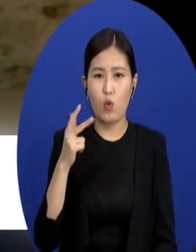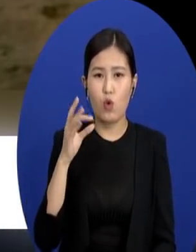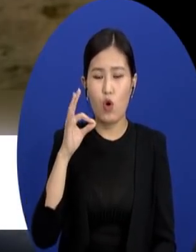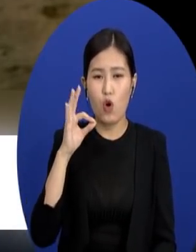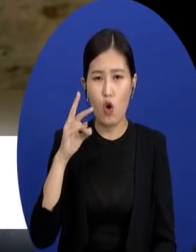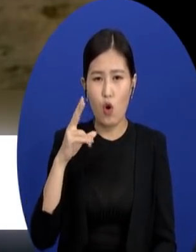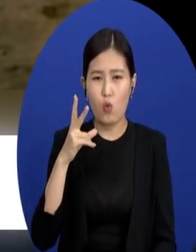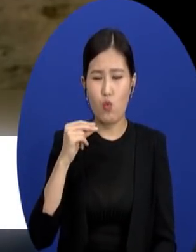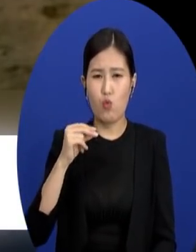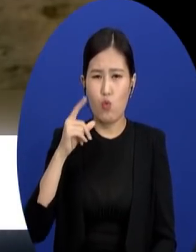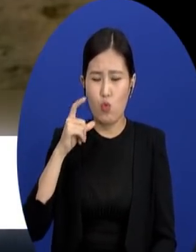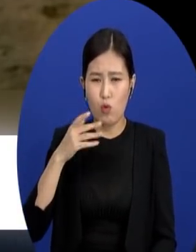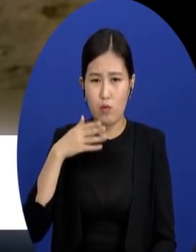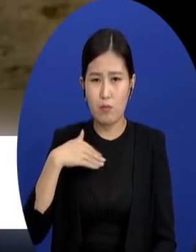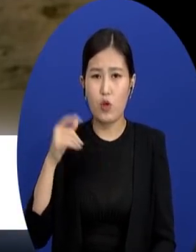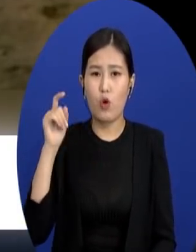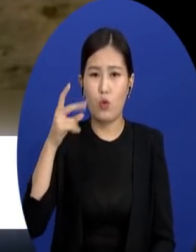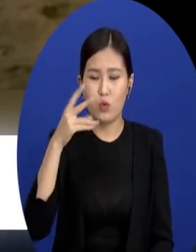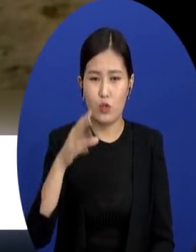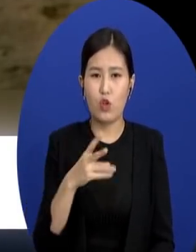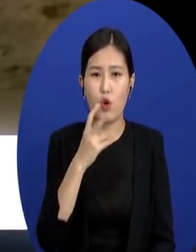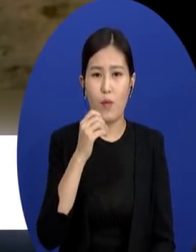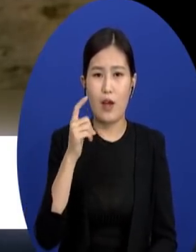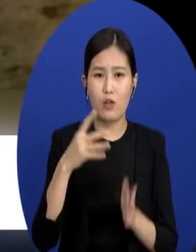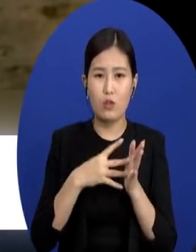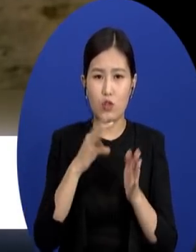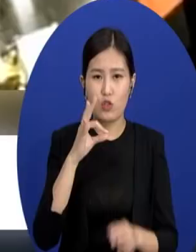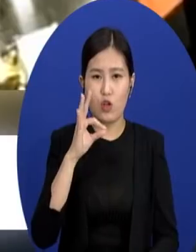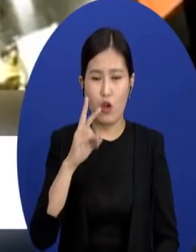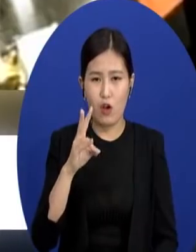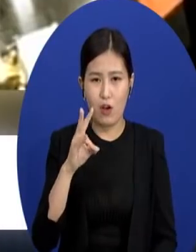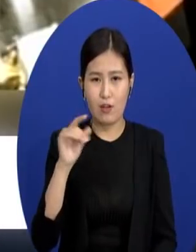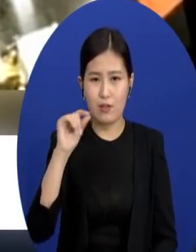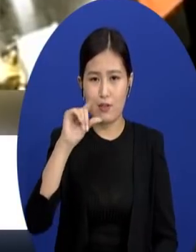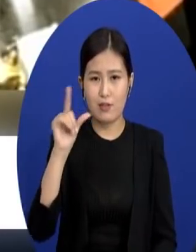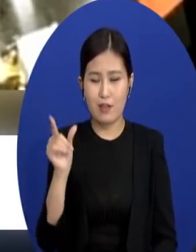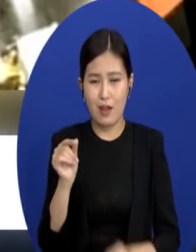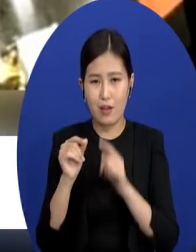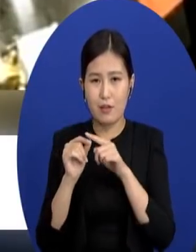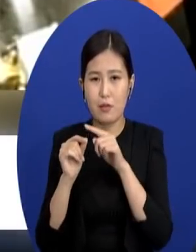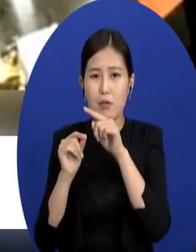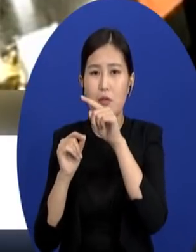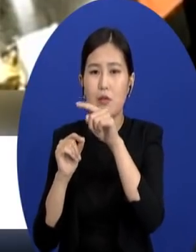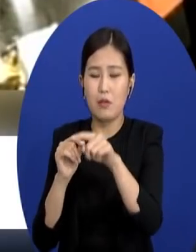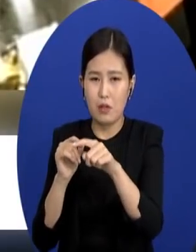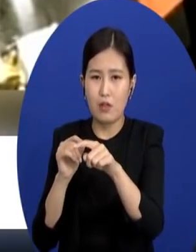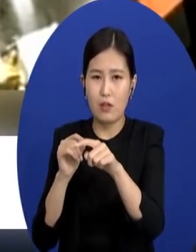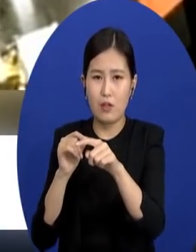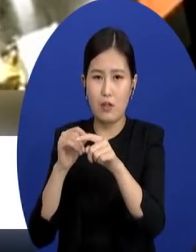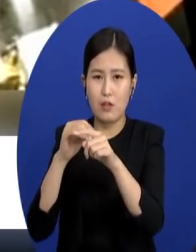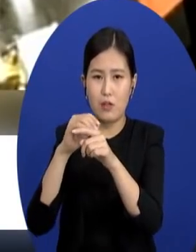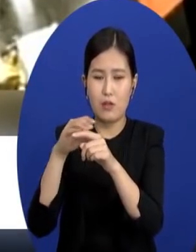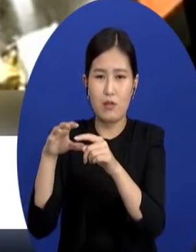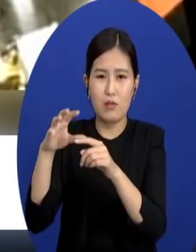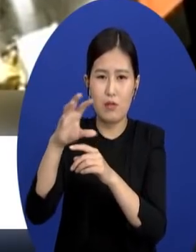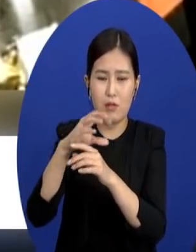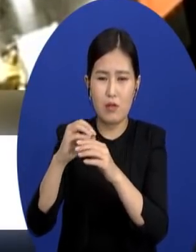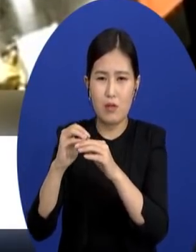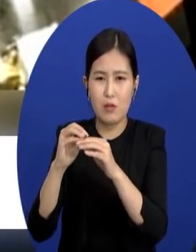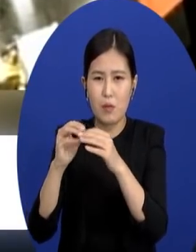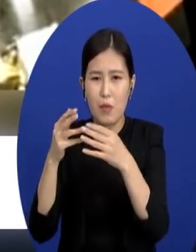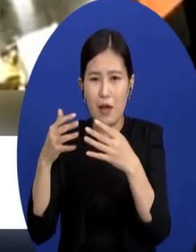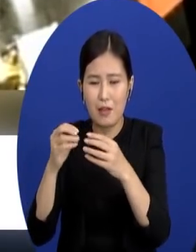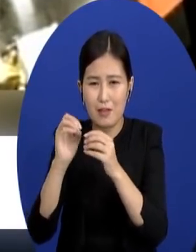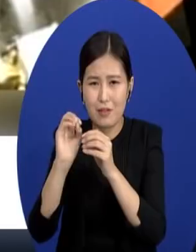оруулж байсан. Харин 2019 оны ихэр сарны цаад талд сансрын станцаа буулгаж сансрын гүрэн болсноо зарласан